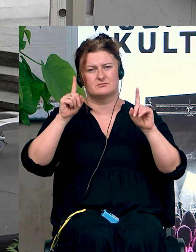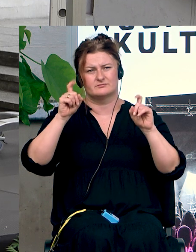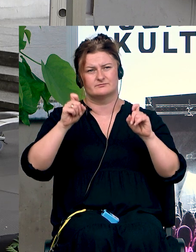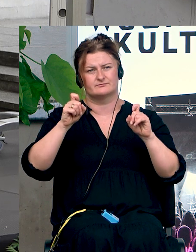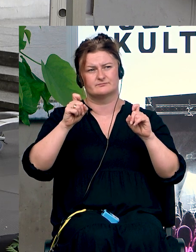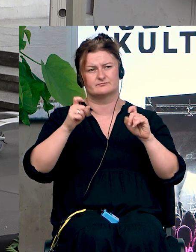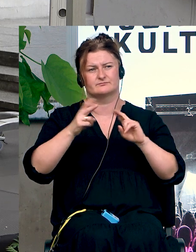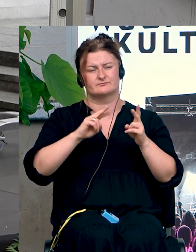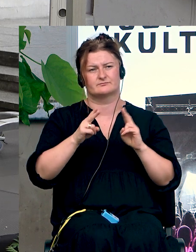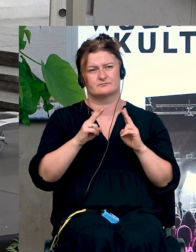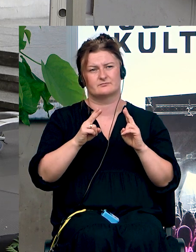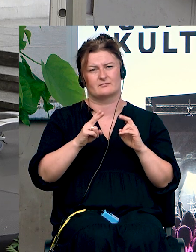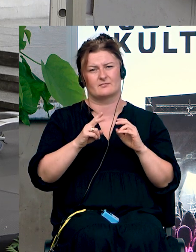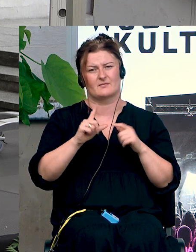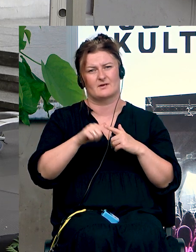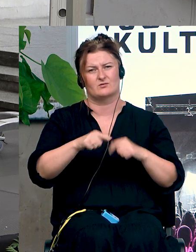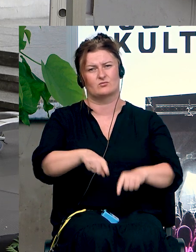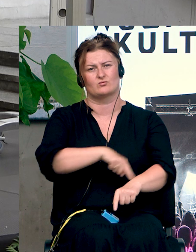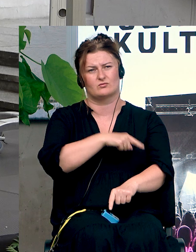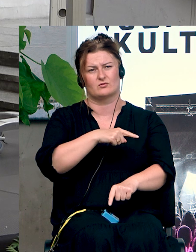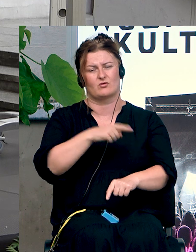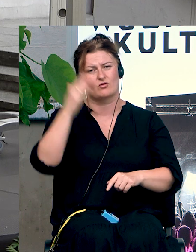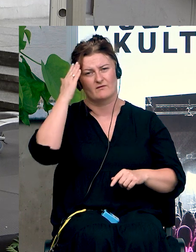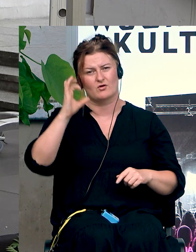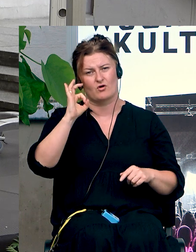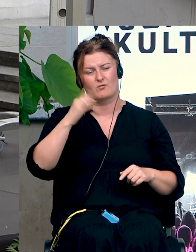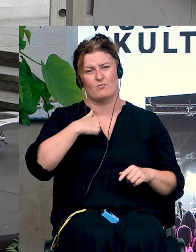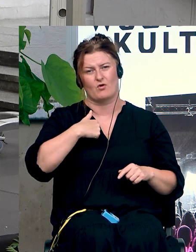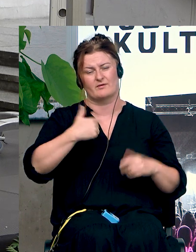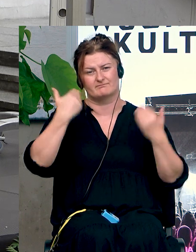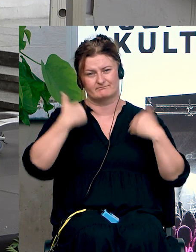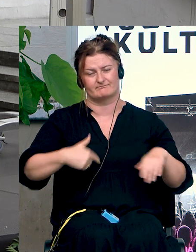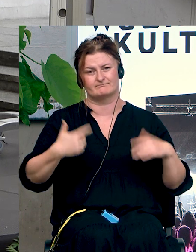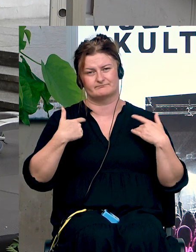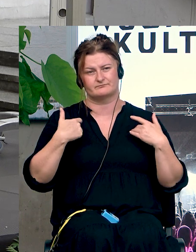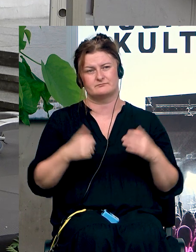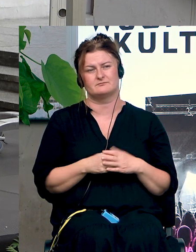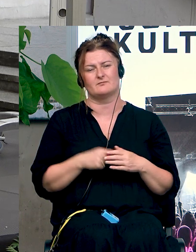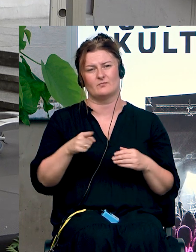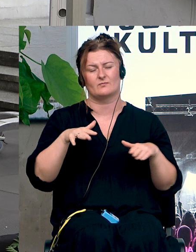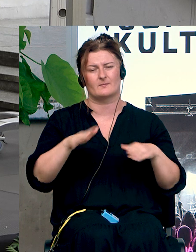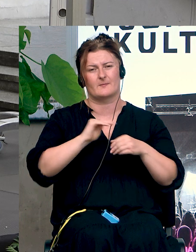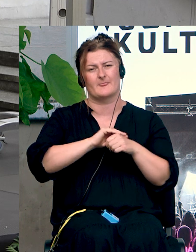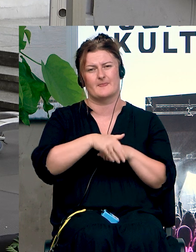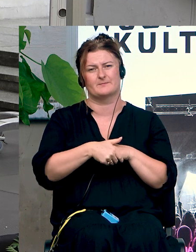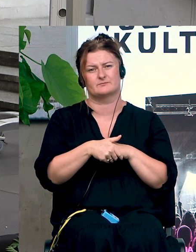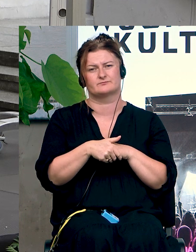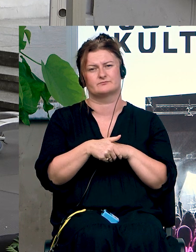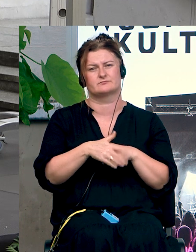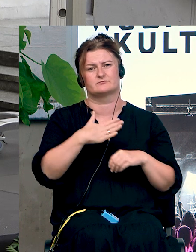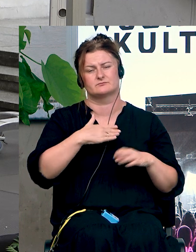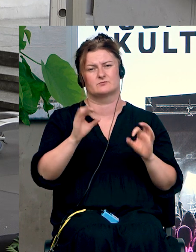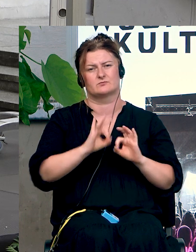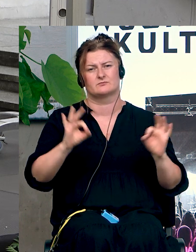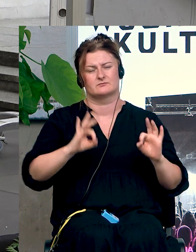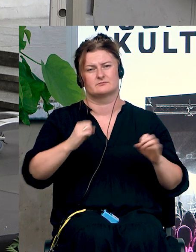дізнався про моє існування. І це велике щастя мати змогу такої праці разом. Я від нього